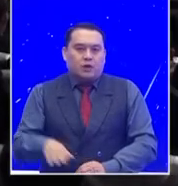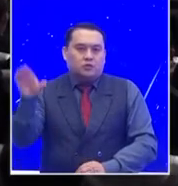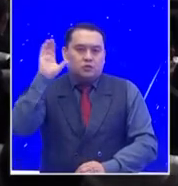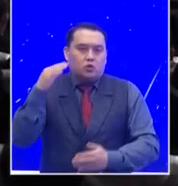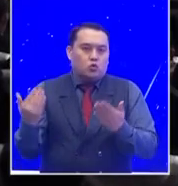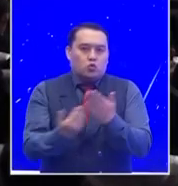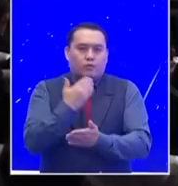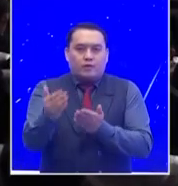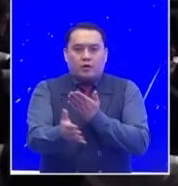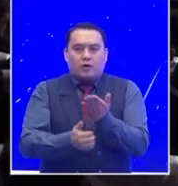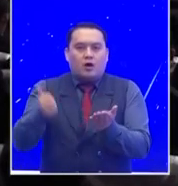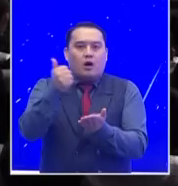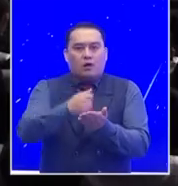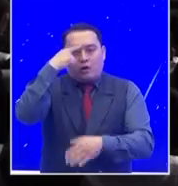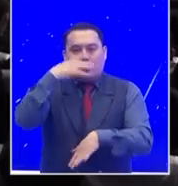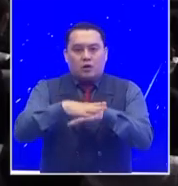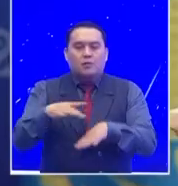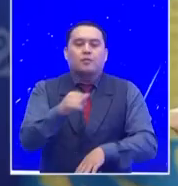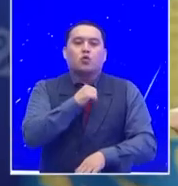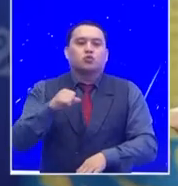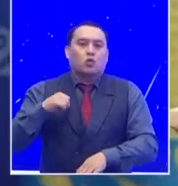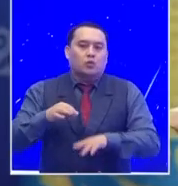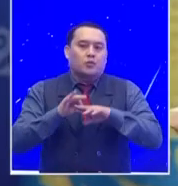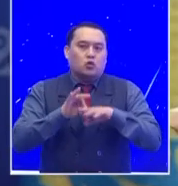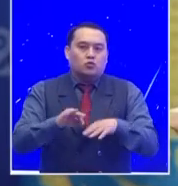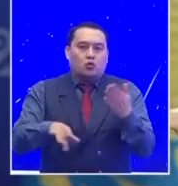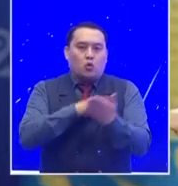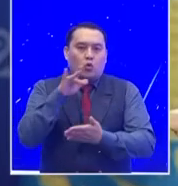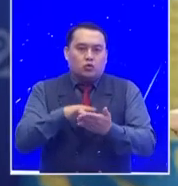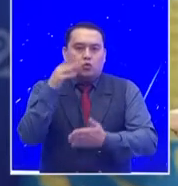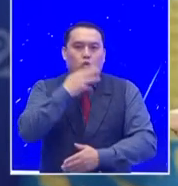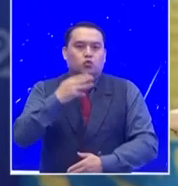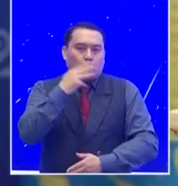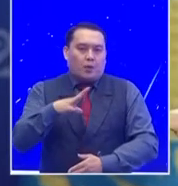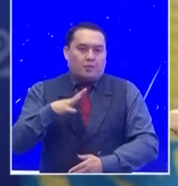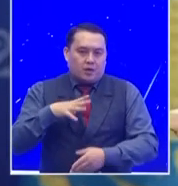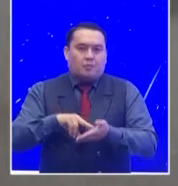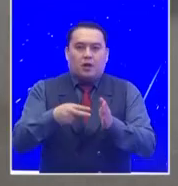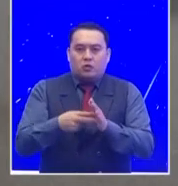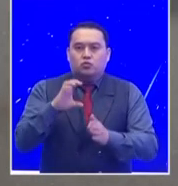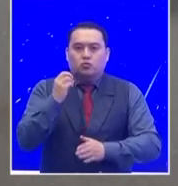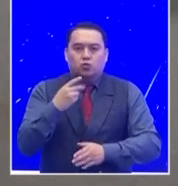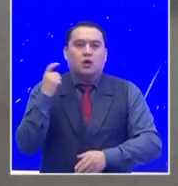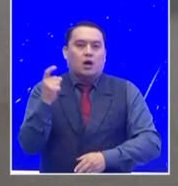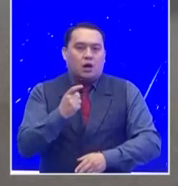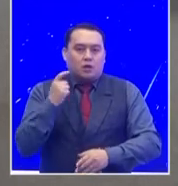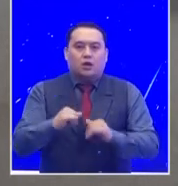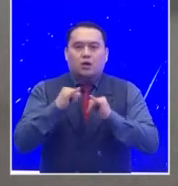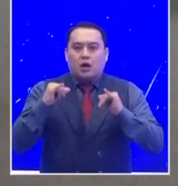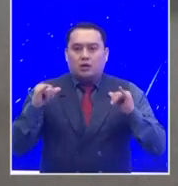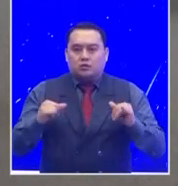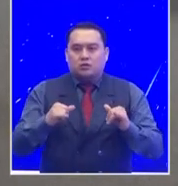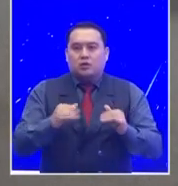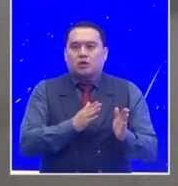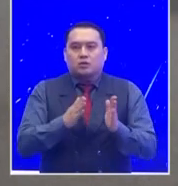Заслушивание новоизбранного акима Каратальского района прошло в Доме культуры города Уштобе. Чтобы узнать о планах социально-экономического развития